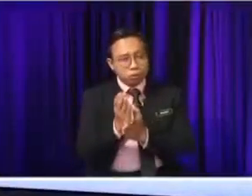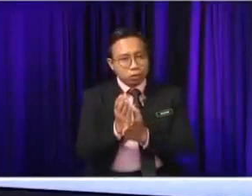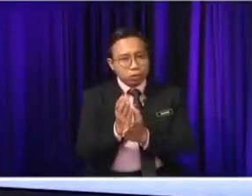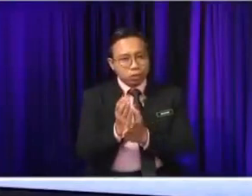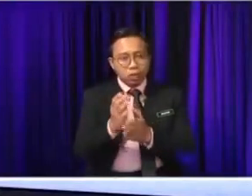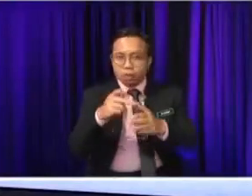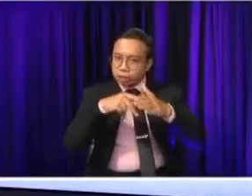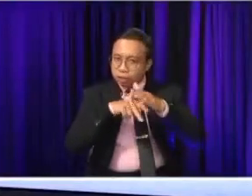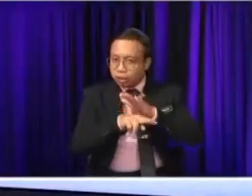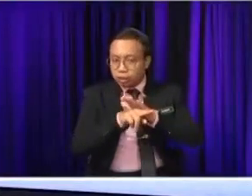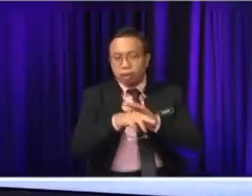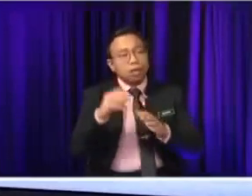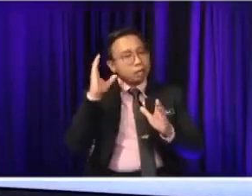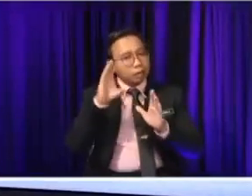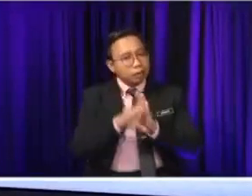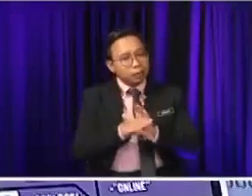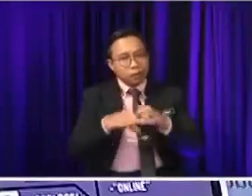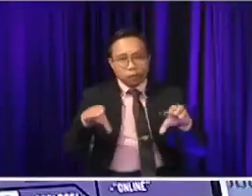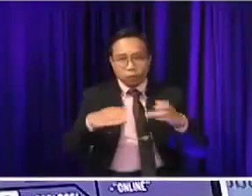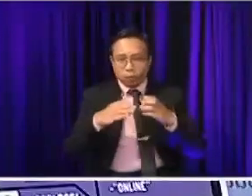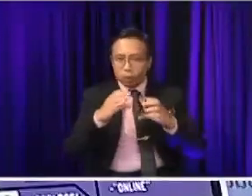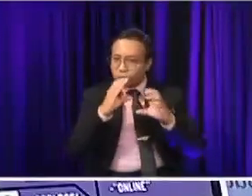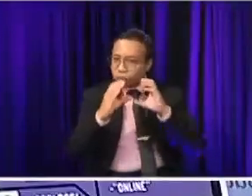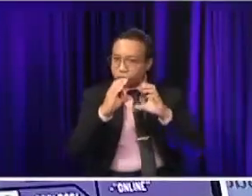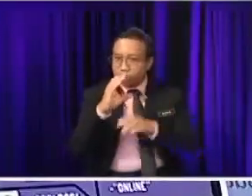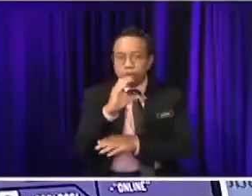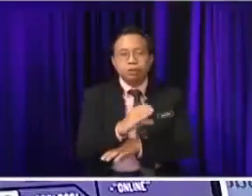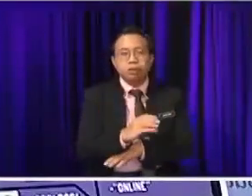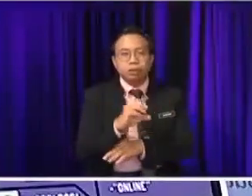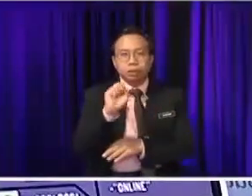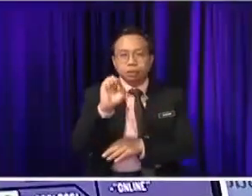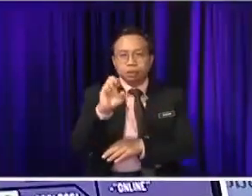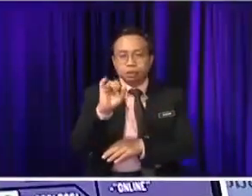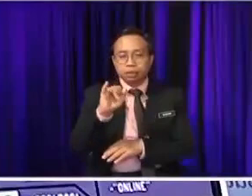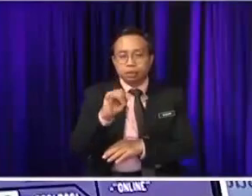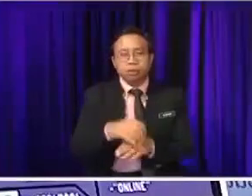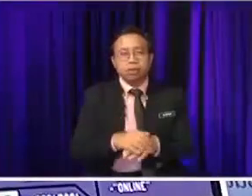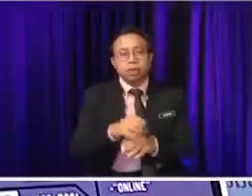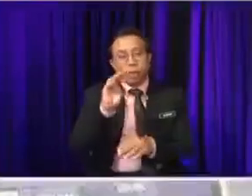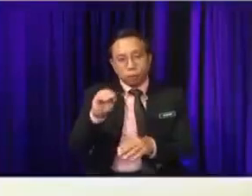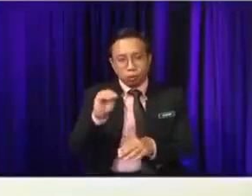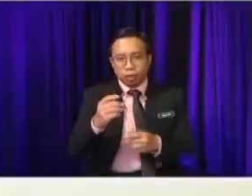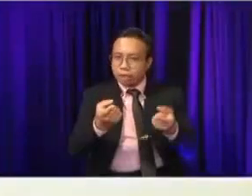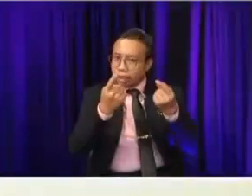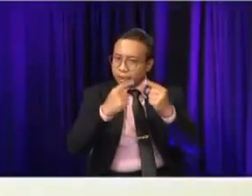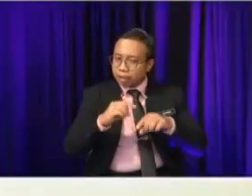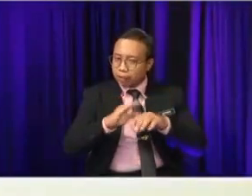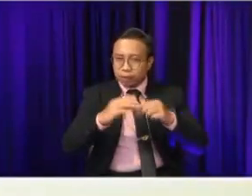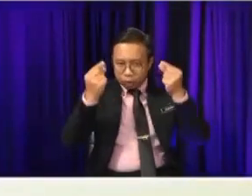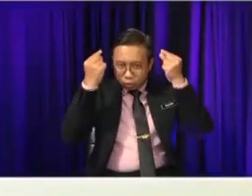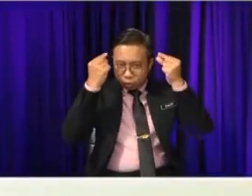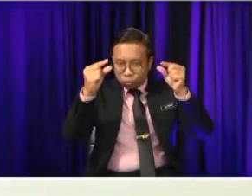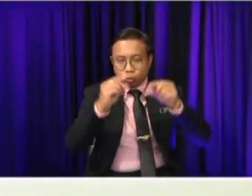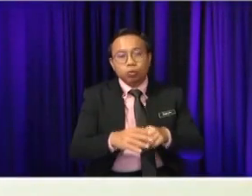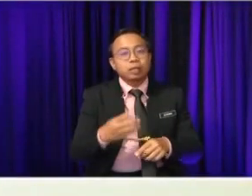gambar video tersebut dan kita buat Sisi konsultasi ya nomor 4 ini Sisi konsultasi ini maksudnya murid datang kepada guru dan